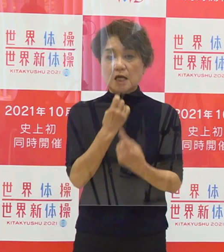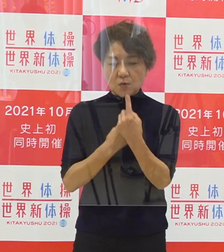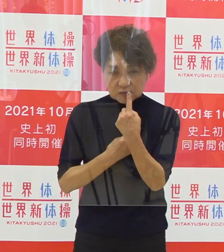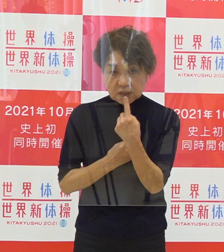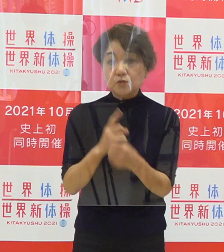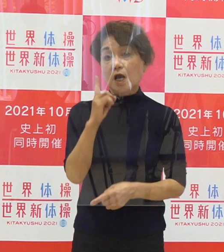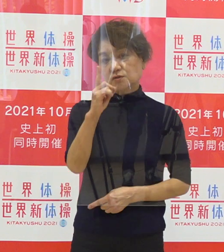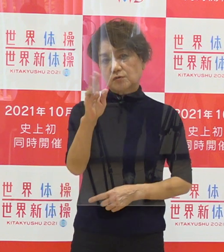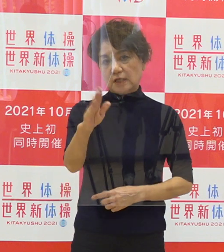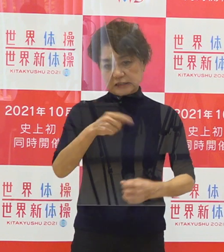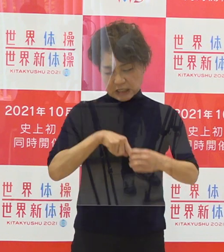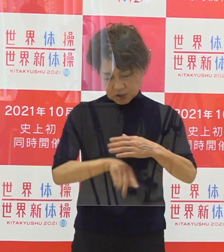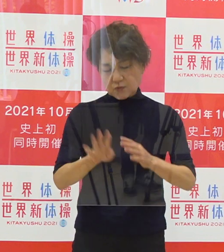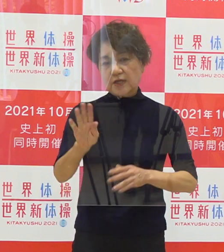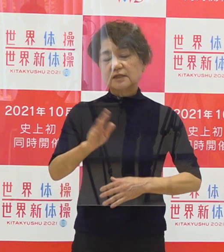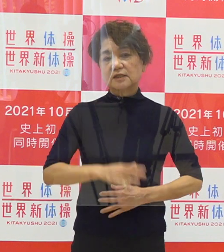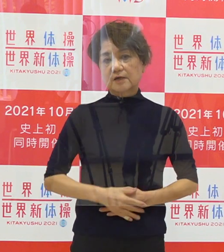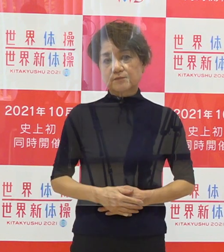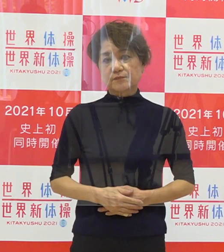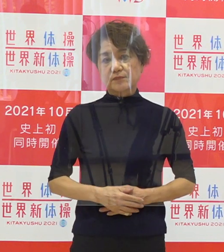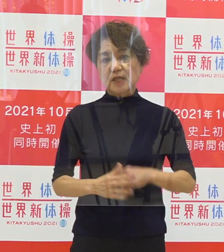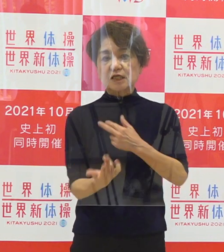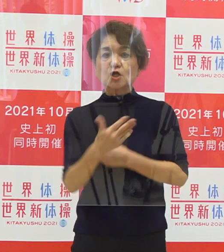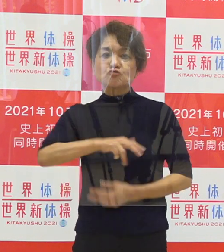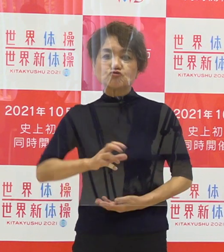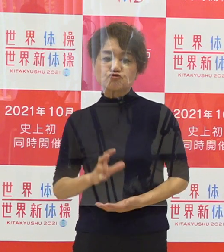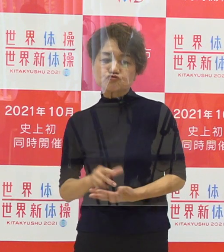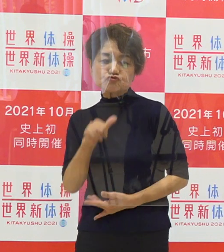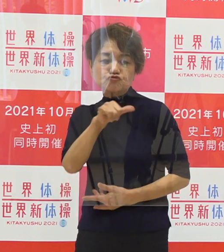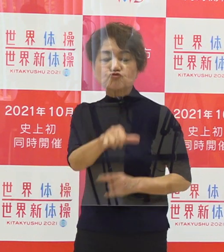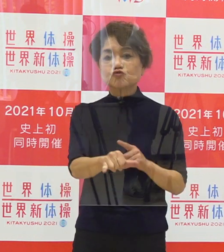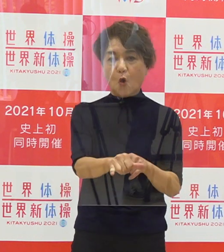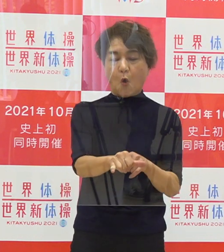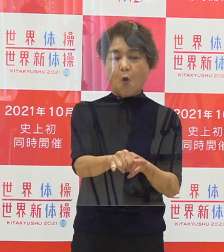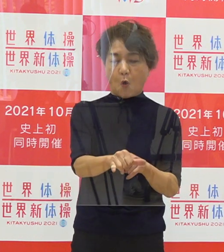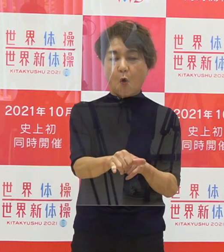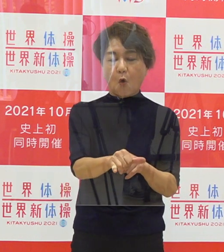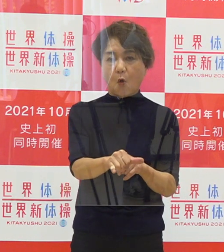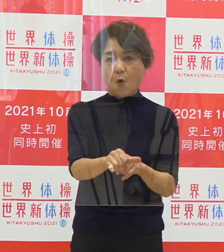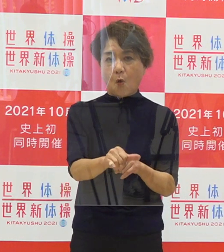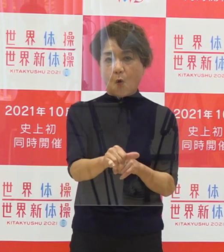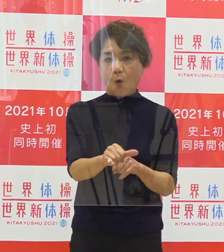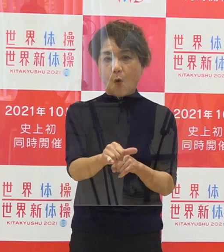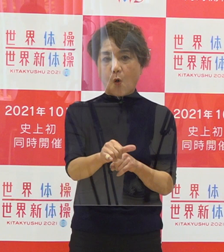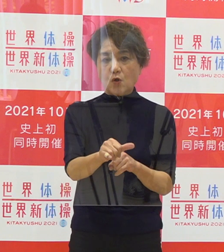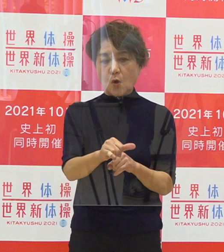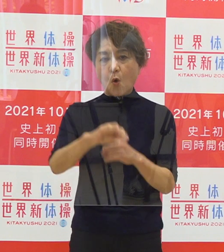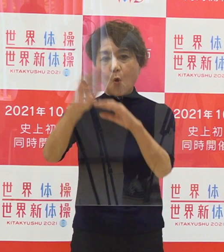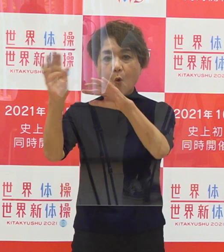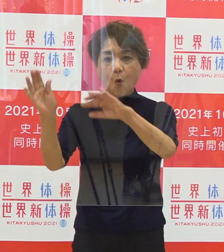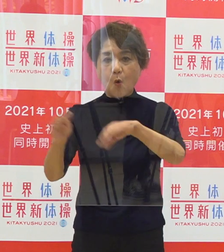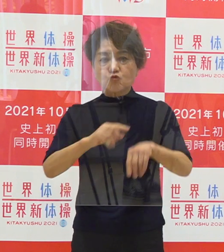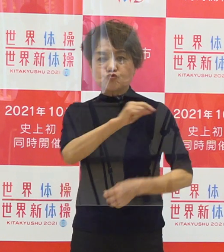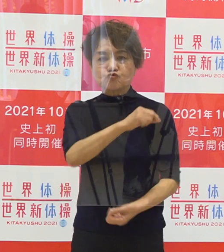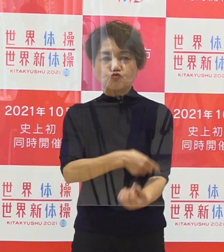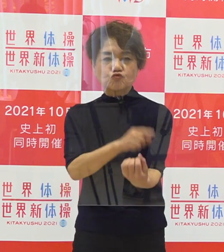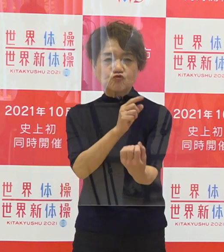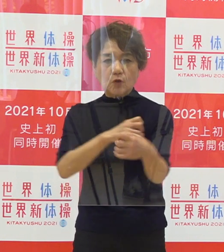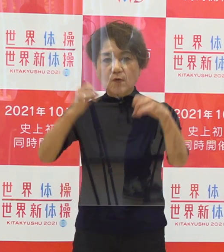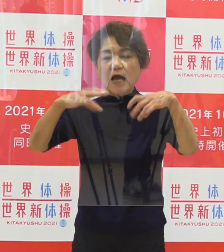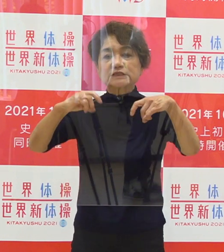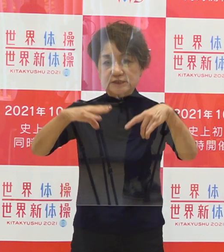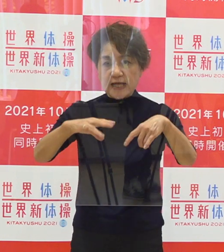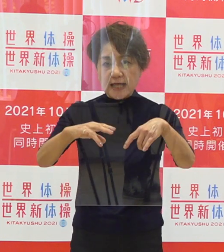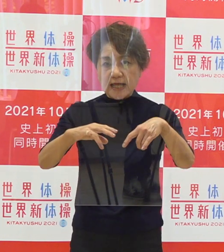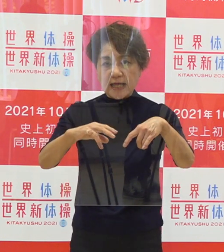ります。それから北九州空港であり、洋上風力であり、さまざまな未来志向のプロジェクト